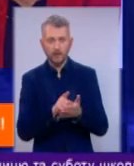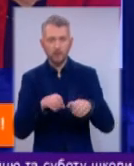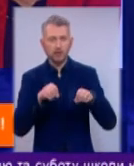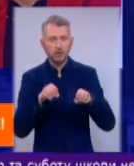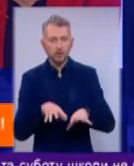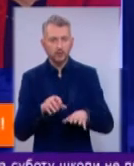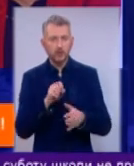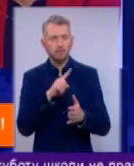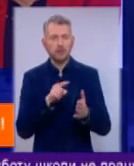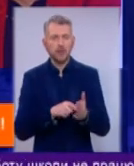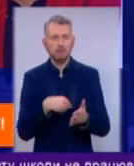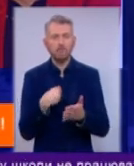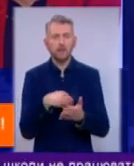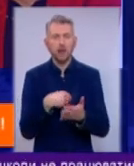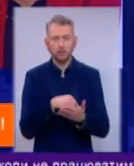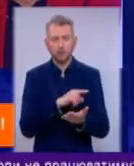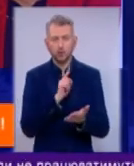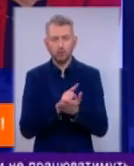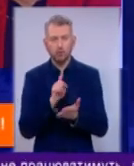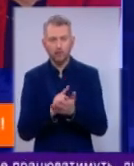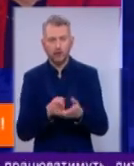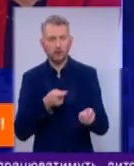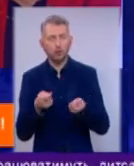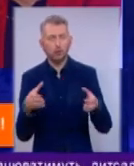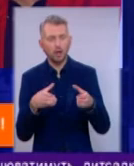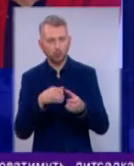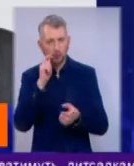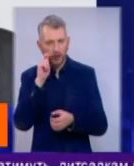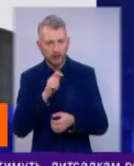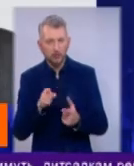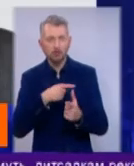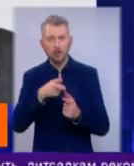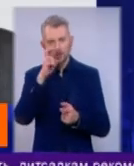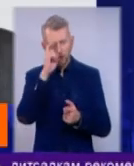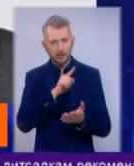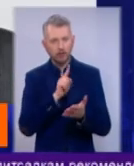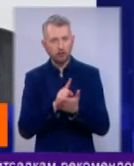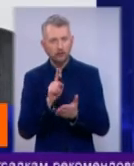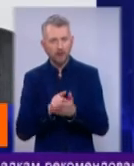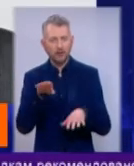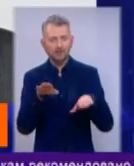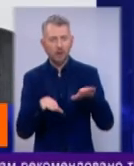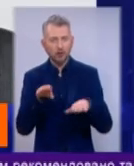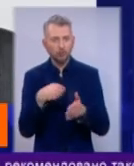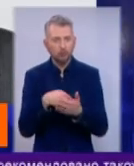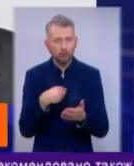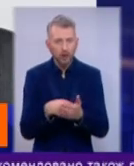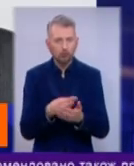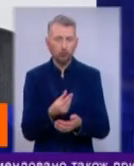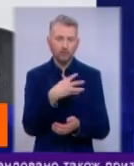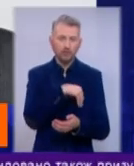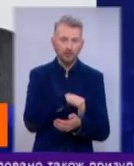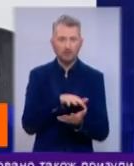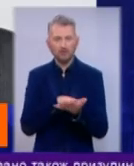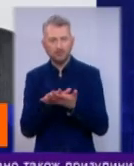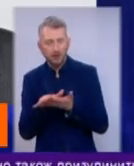з питаннями фінансових зобов'язань уряду України чи держави, пов'язані з балансом бюджету, додатково дохідна частина. І вони